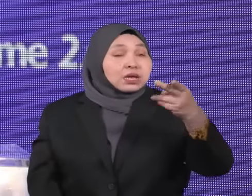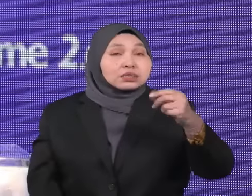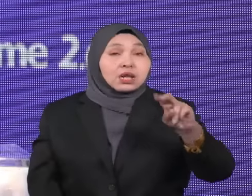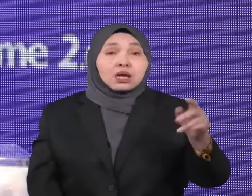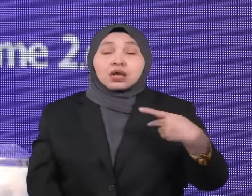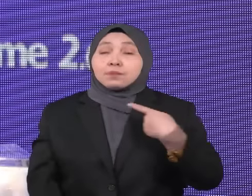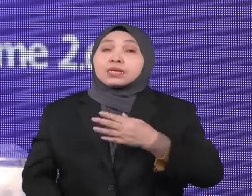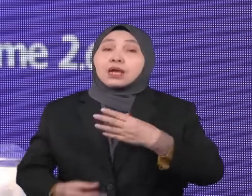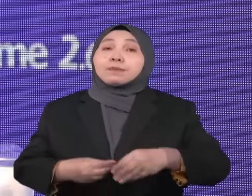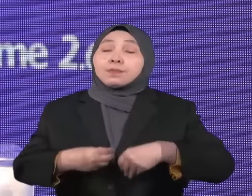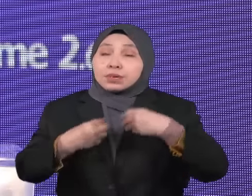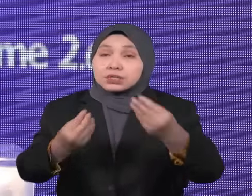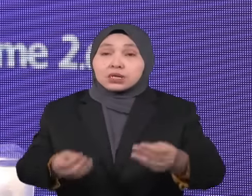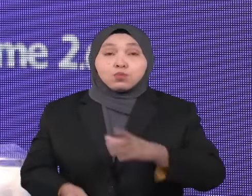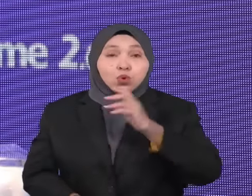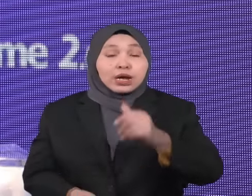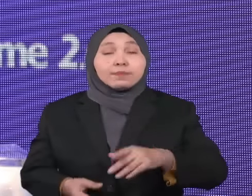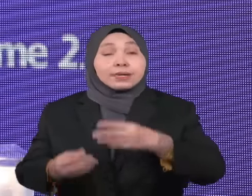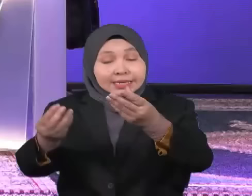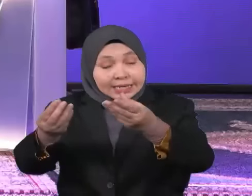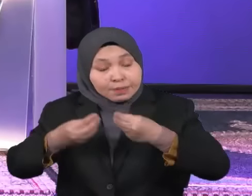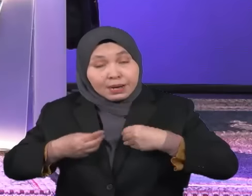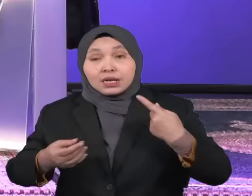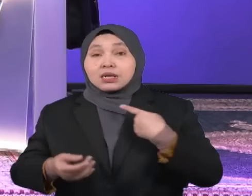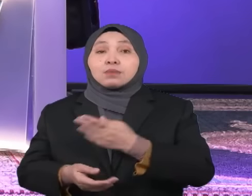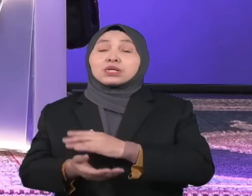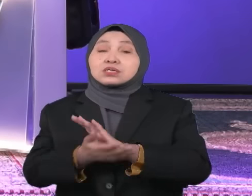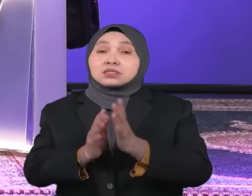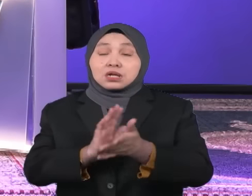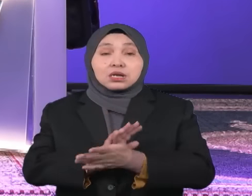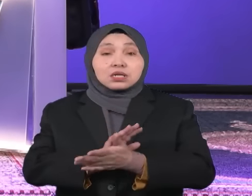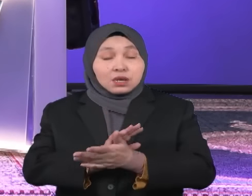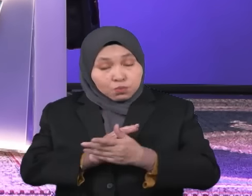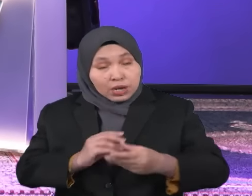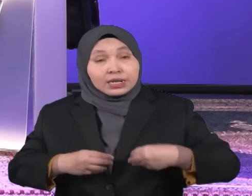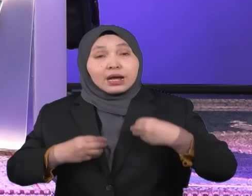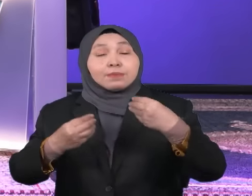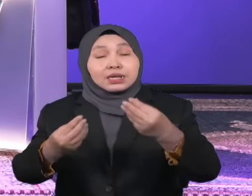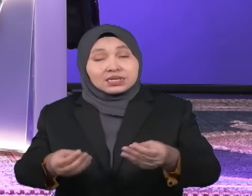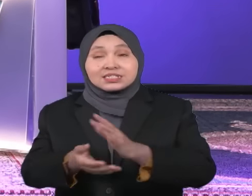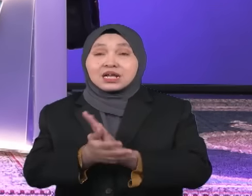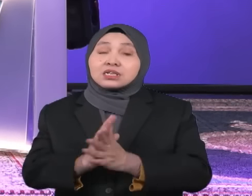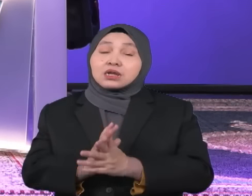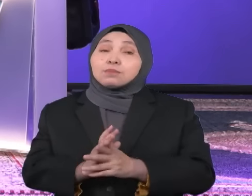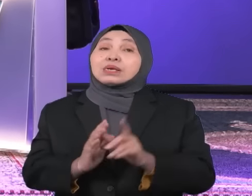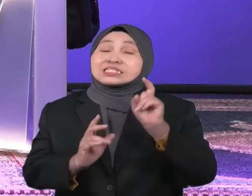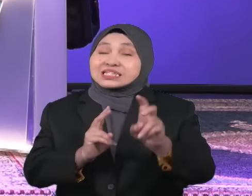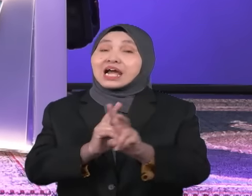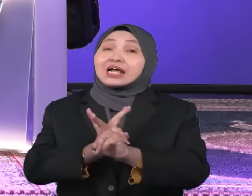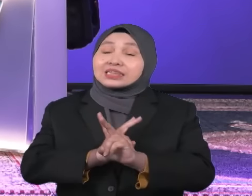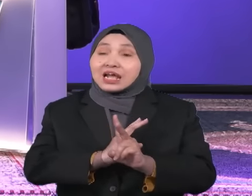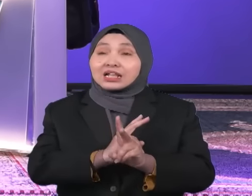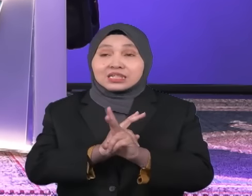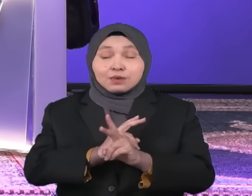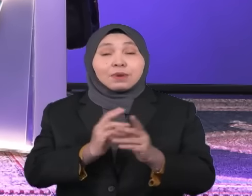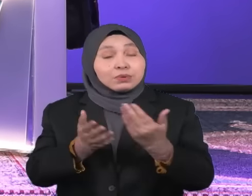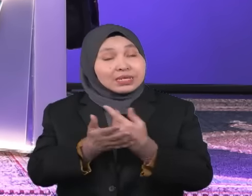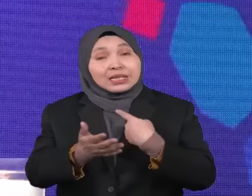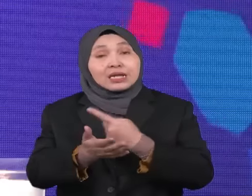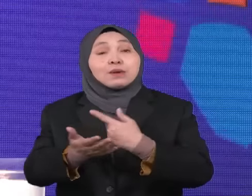yang memberikannya, bukannya berikan kepada kami. Kan? Sejak Allah bila pula nak bagi. Ya, kan? Jadi memang kena hati-hati. Baru ni pun kita ada